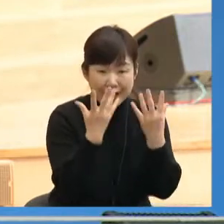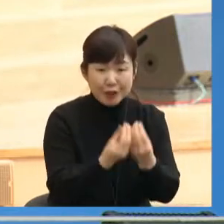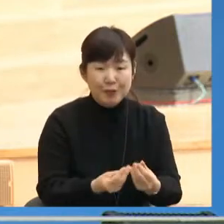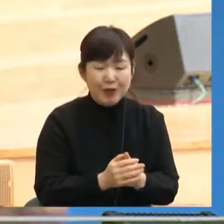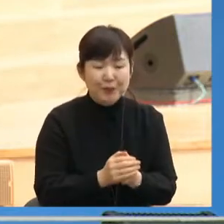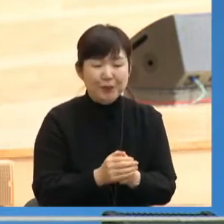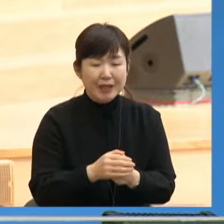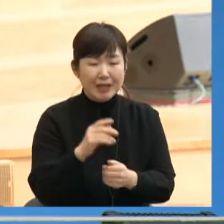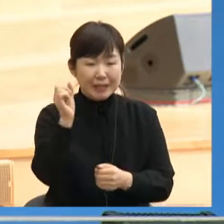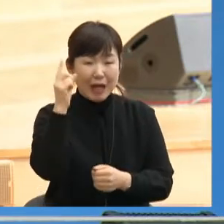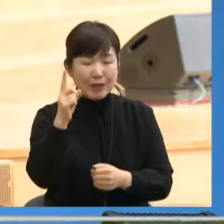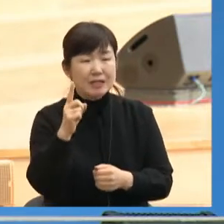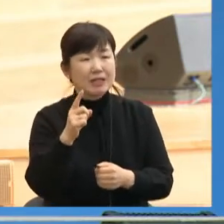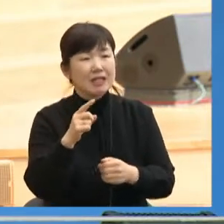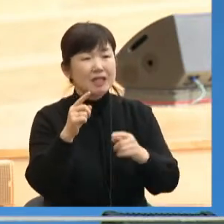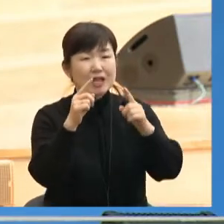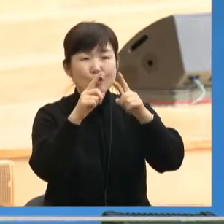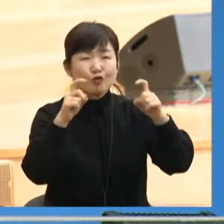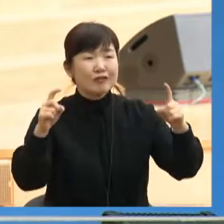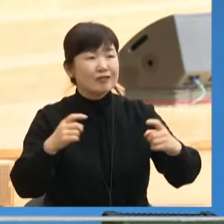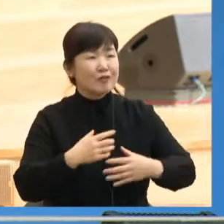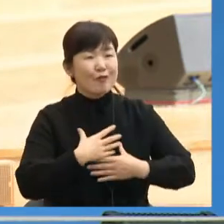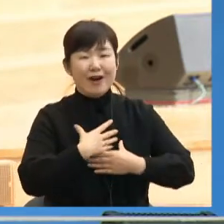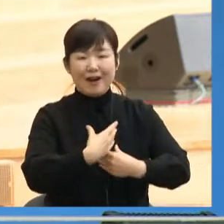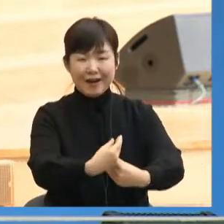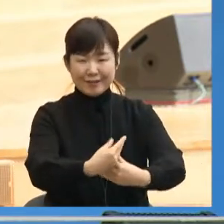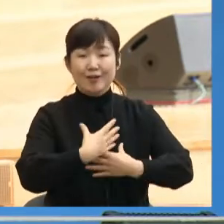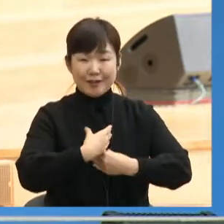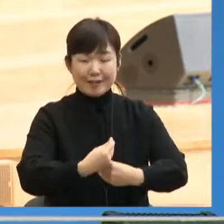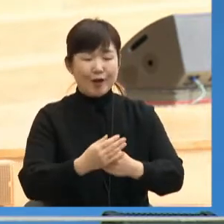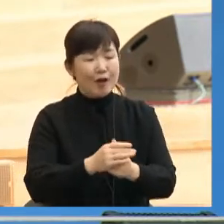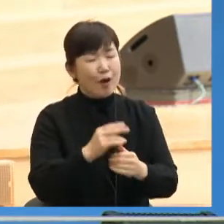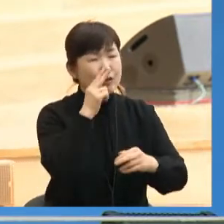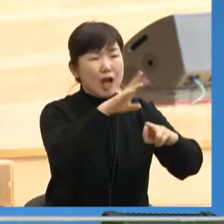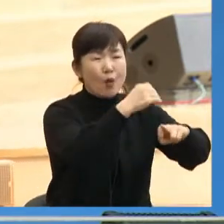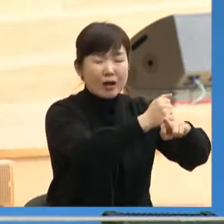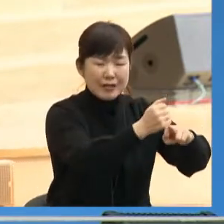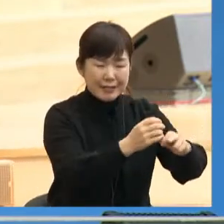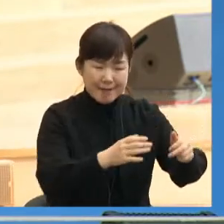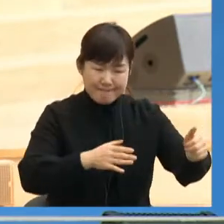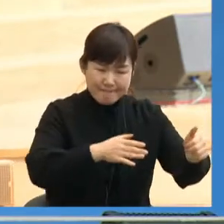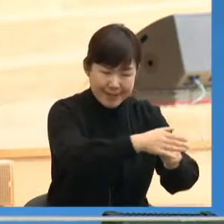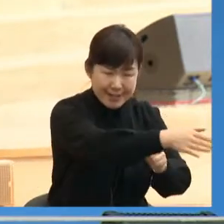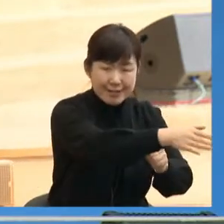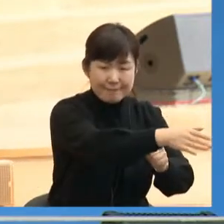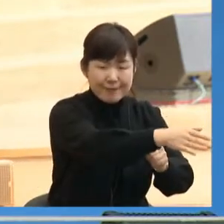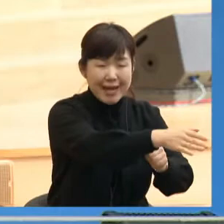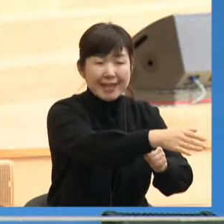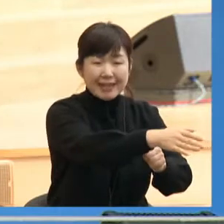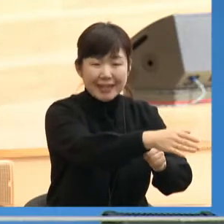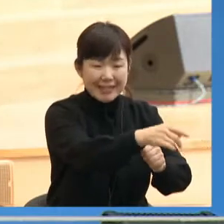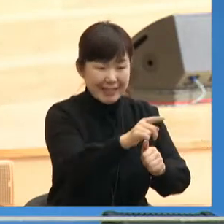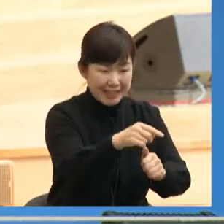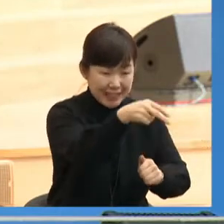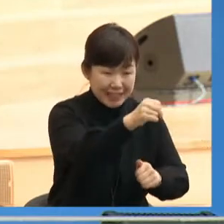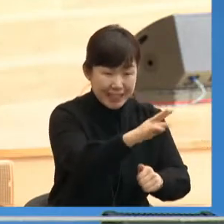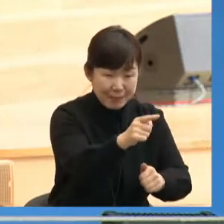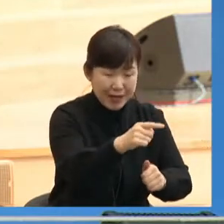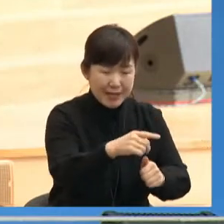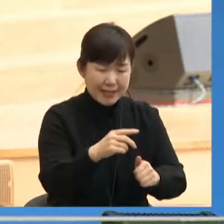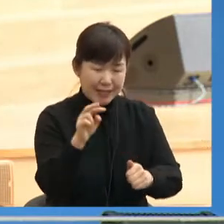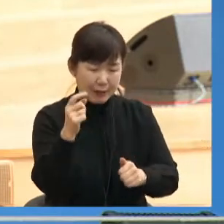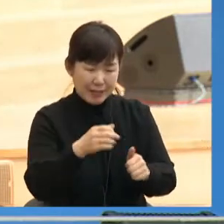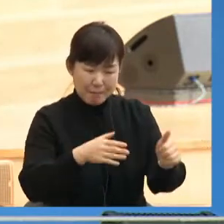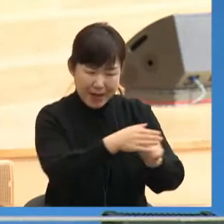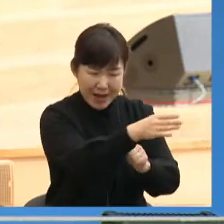이 다윗이 왕정의 안정을 찾았지 않습니까? 사울 왕가를 몰살시키려고 했던 그 의도였다면 시바의